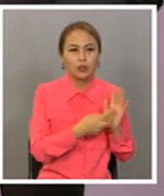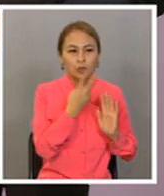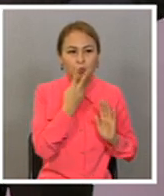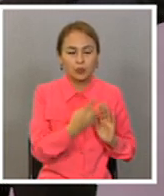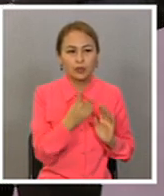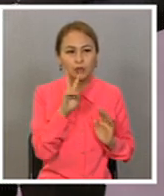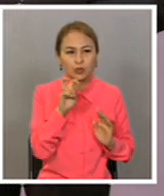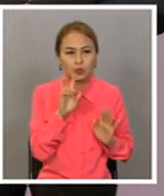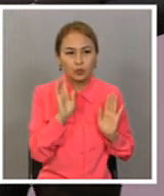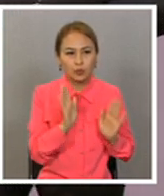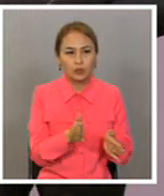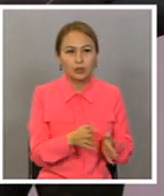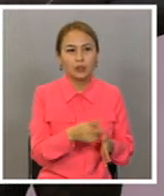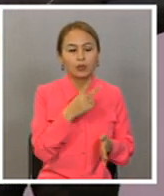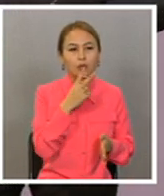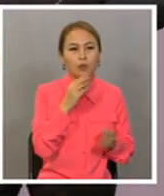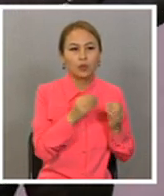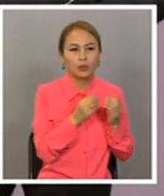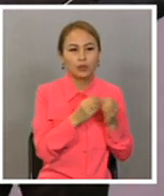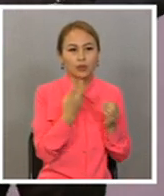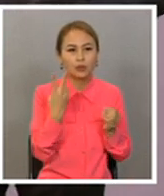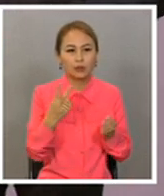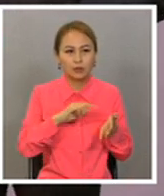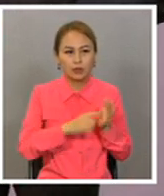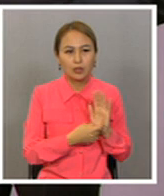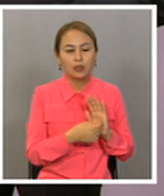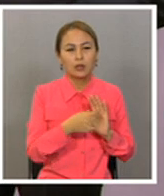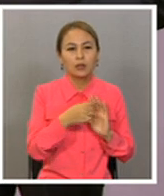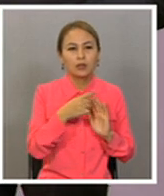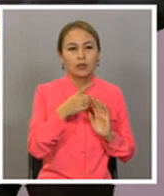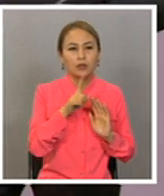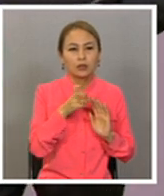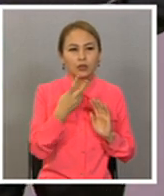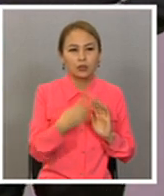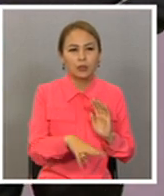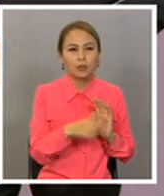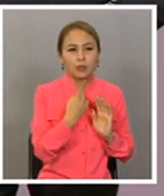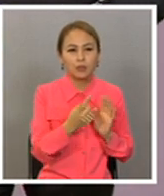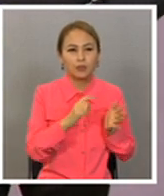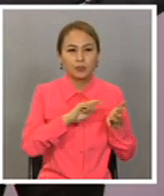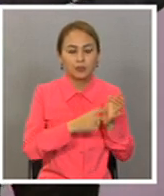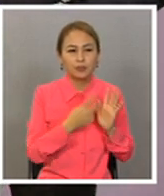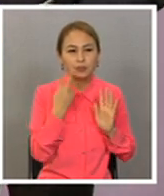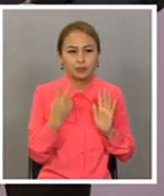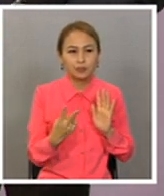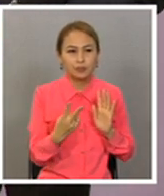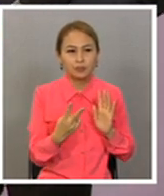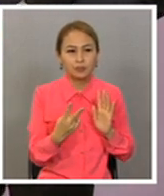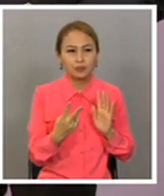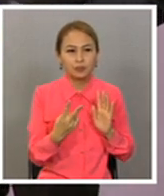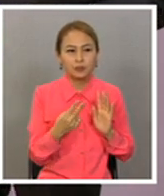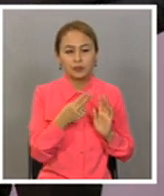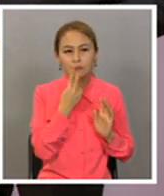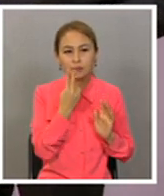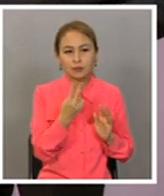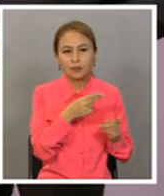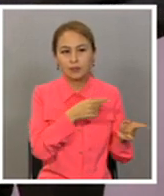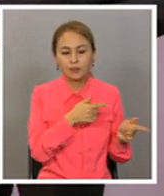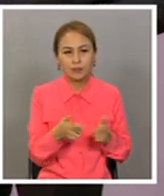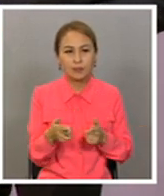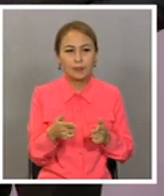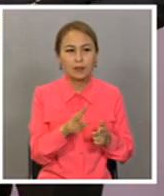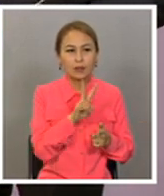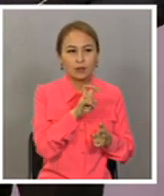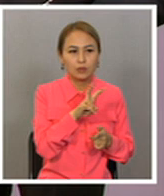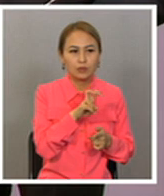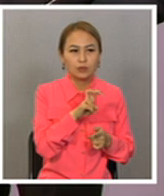bolat. 10'da 2'ye köbeytsek 20. Al 1 men 2'nin köbeytindisi 2 keten. Endi